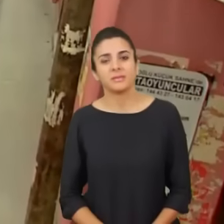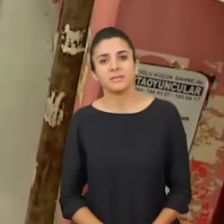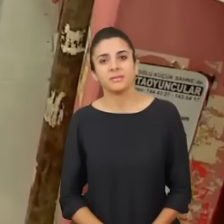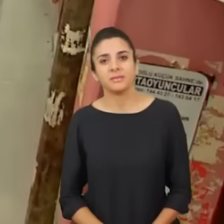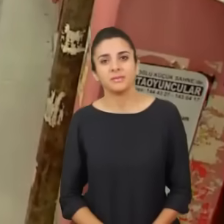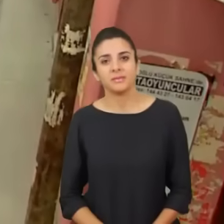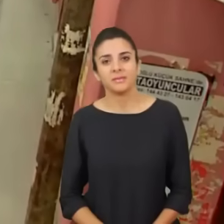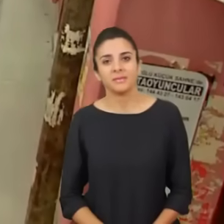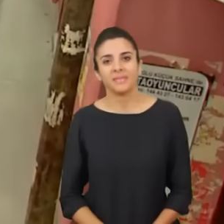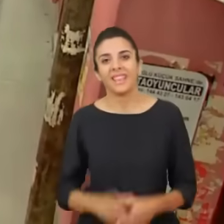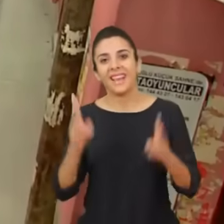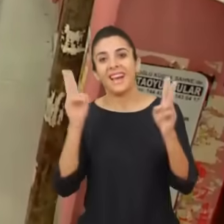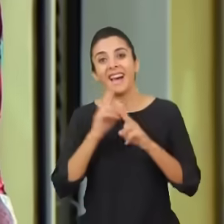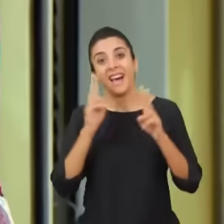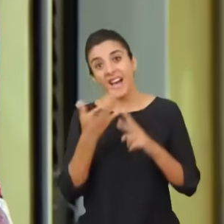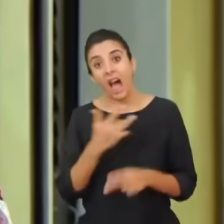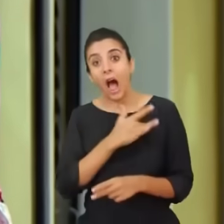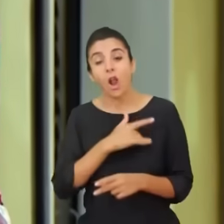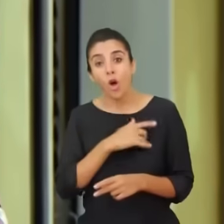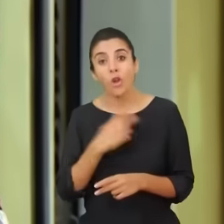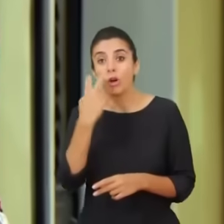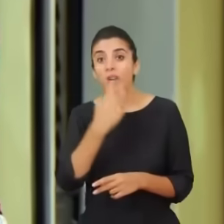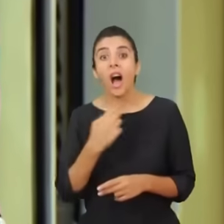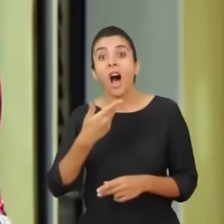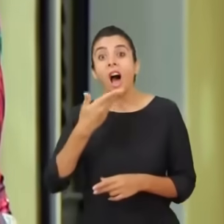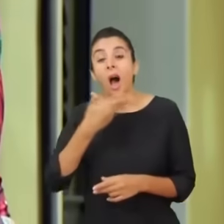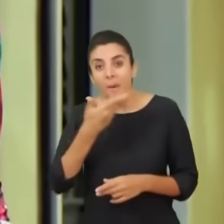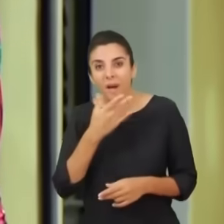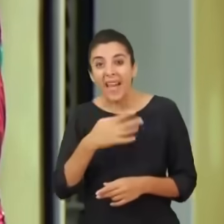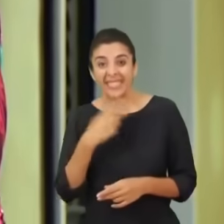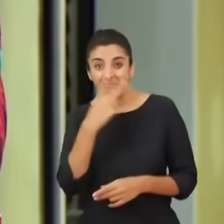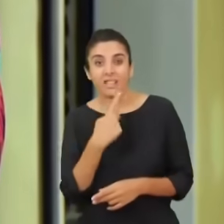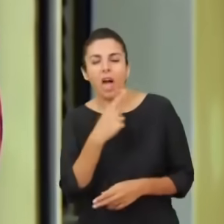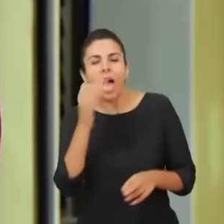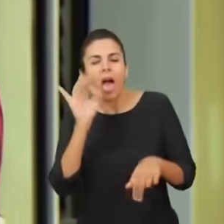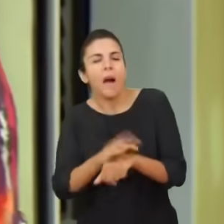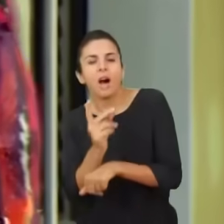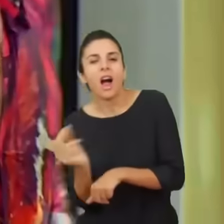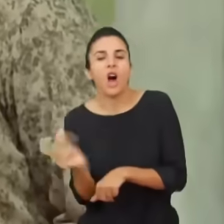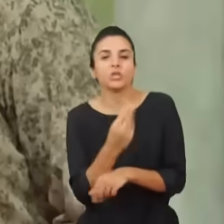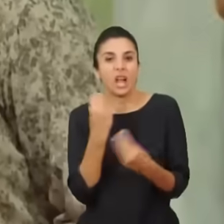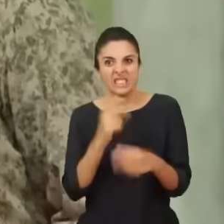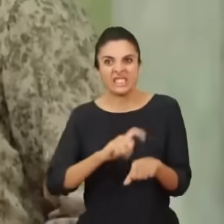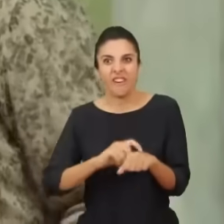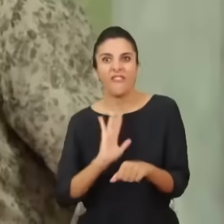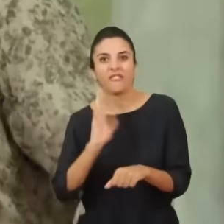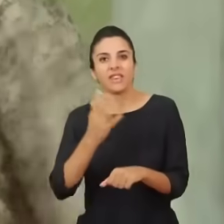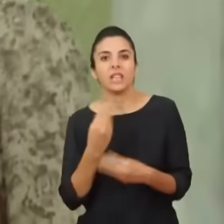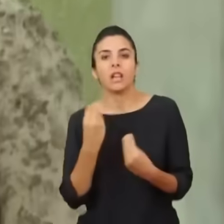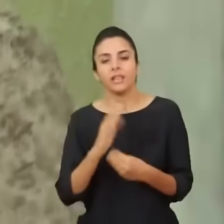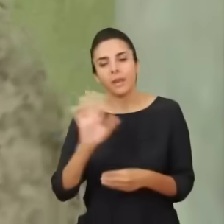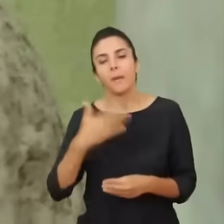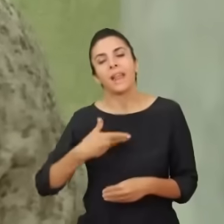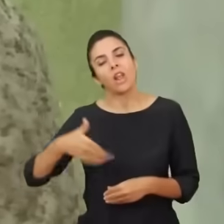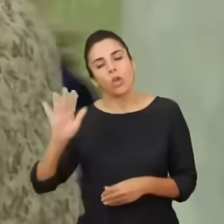girdi. Anadolu Ajansı'nın yumuşak karnı bu. Teyze dedin mi fırt doğrudan içeri, çok kızıyor. Hadi ben kaçtım gençler. Biz de